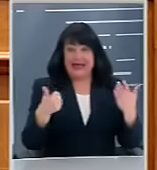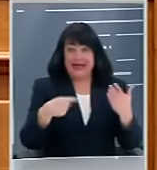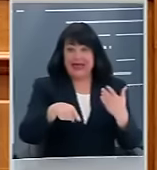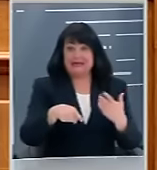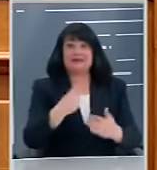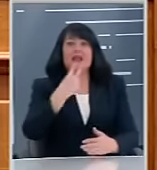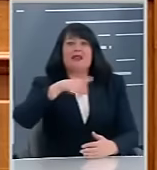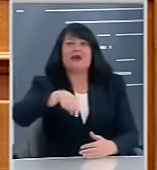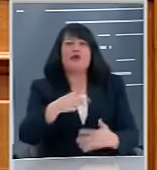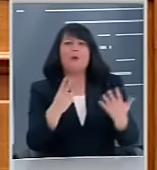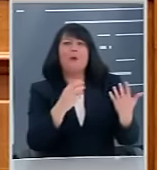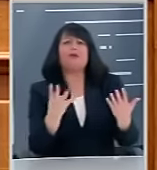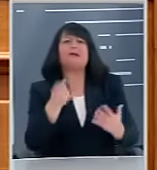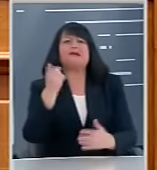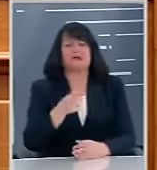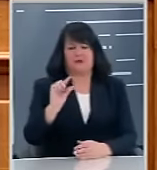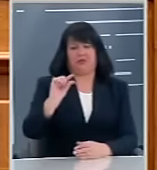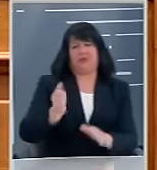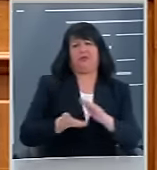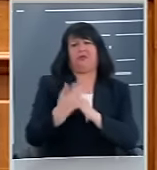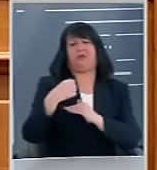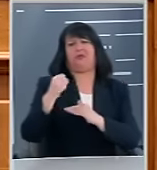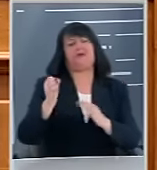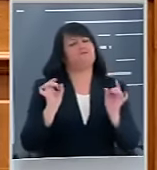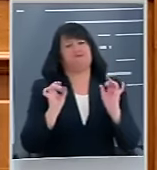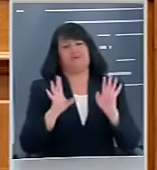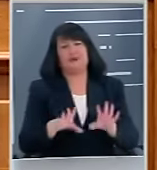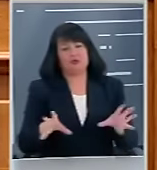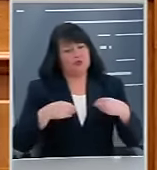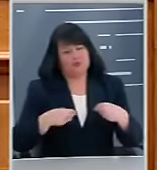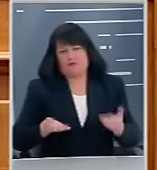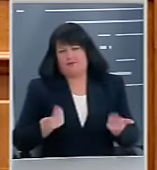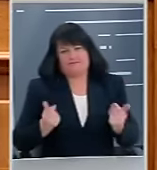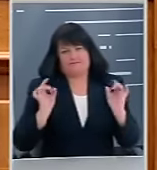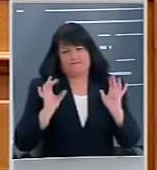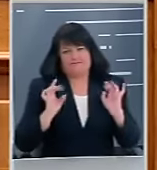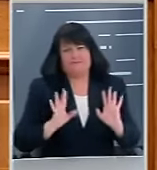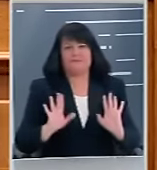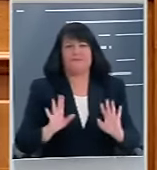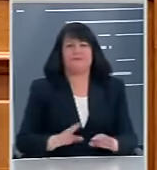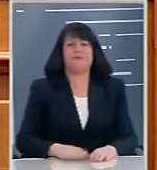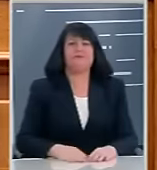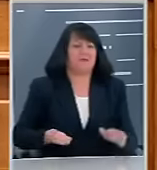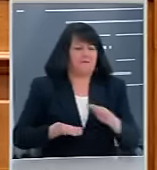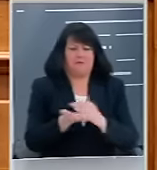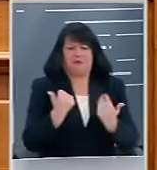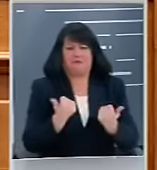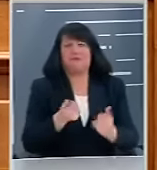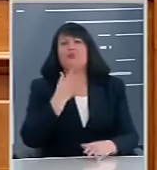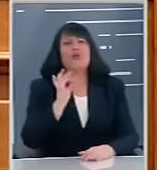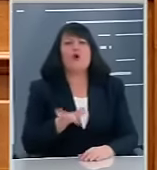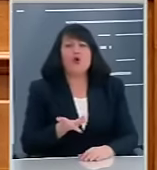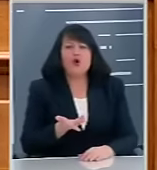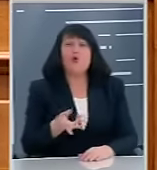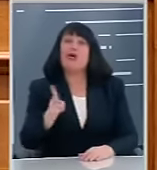στο 2,89%. Δεν γίνονται δεκτές ενδικοπανείς προσφυγές, διότι δεν κατατίθεται, λόγω του ότι υπάρχει